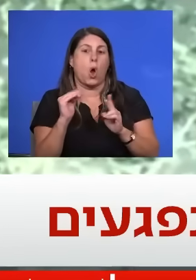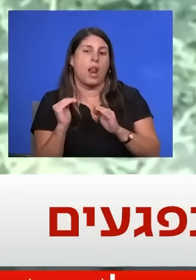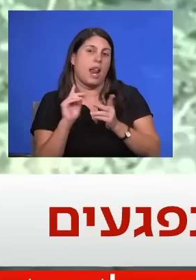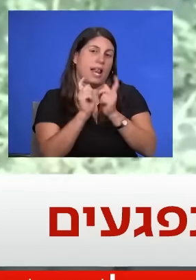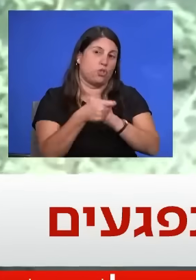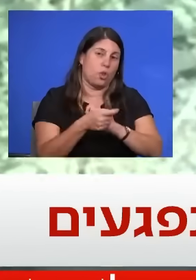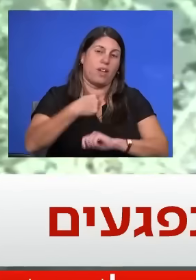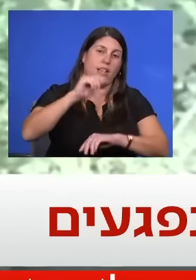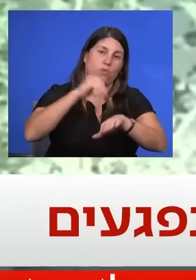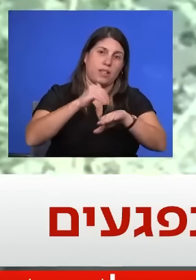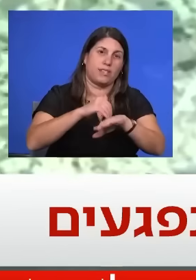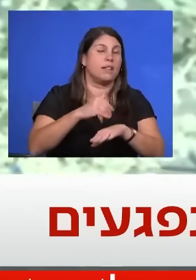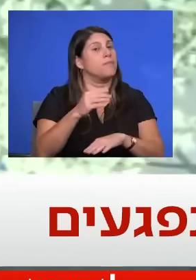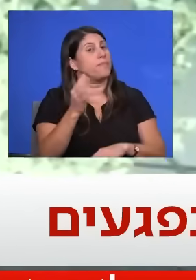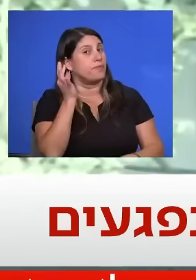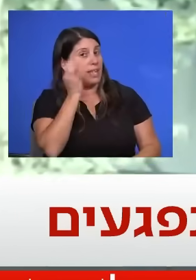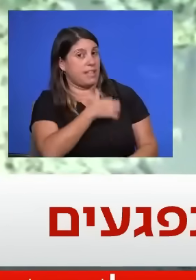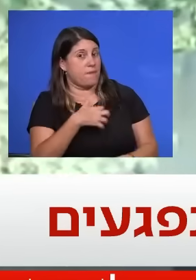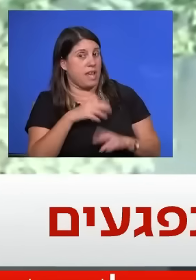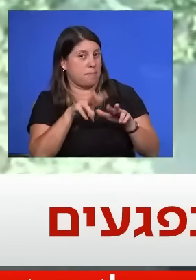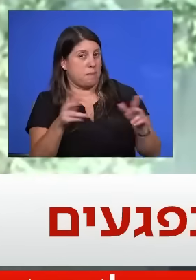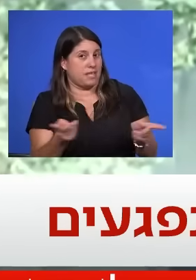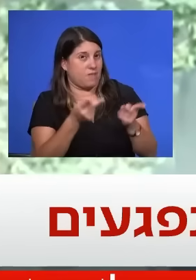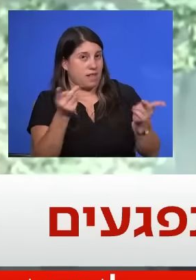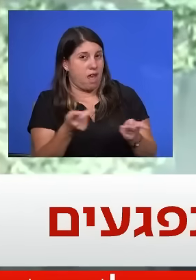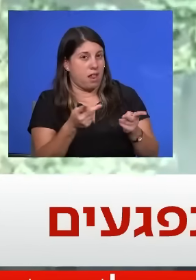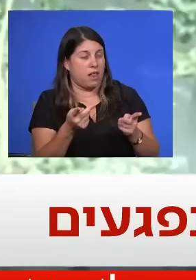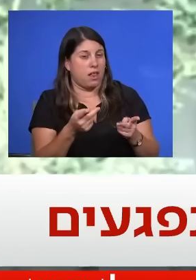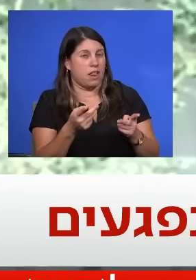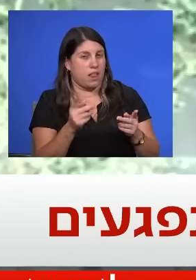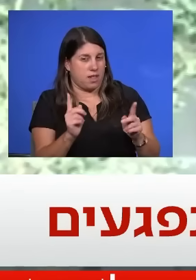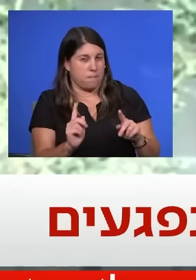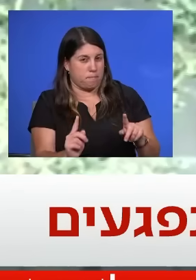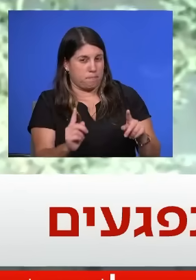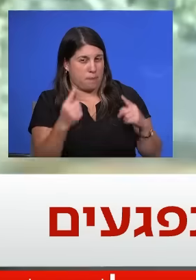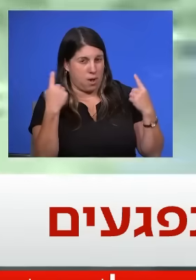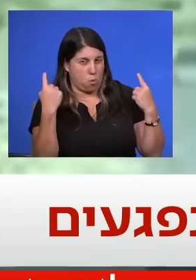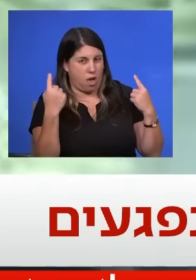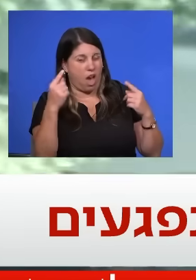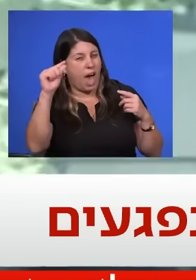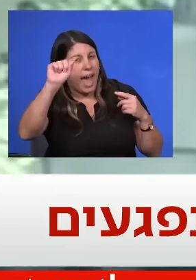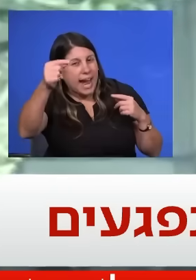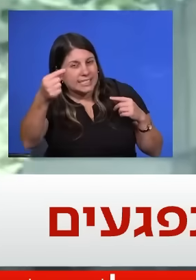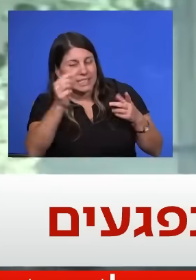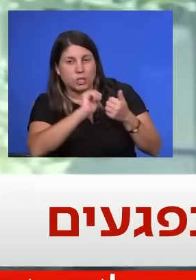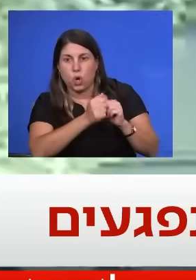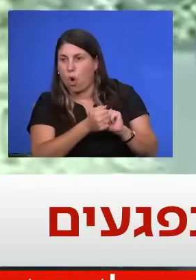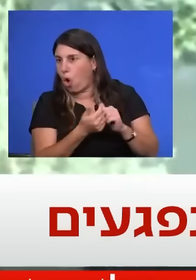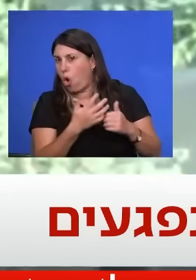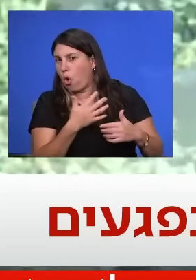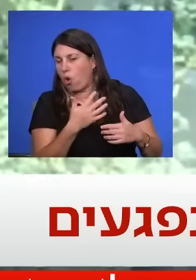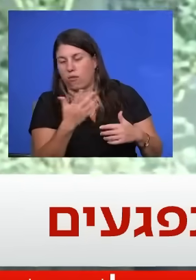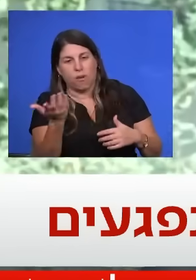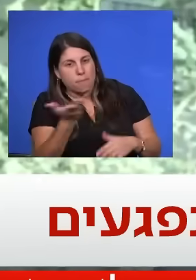נפגעת במצב קל זה מהאירוע של, אתם יודעים, פגע ברסיס, או שזה היא בקל כי היא נכבלה, או... ככל